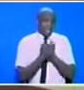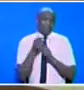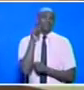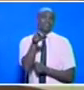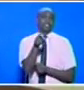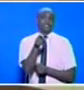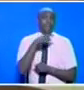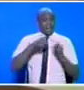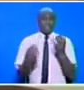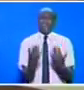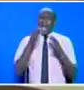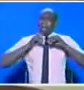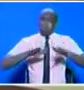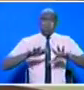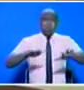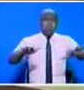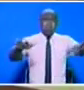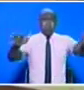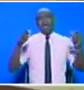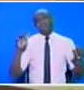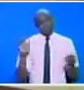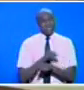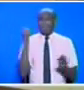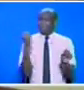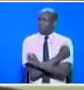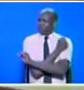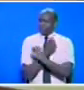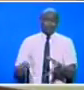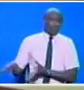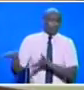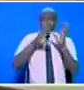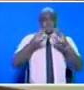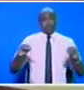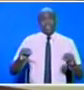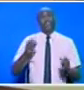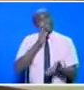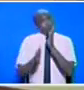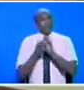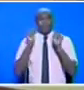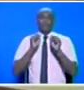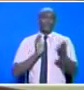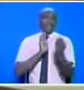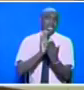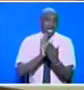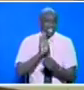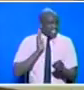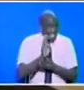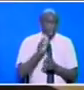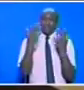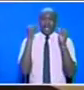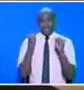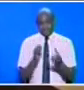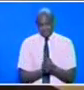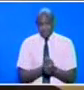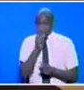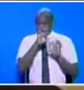hayo, lakini moto ulikuwa umeshashika zaidi, ulikuwa uwezi, kuna kitu kilikuwa kinazosaidia wala hakuna mtu anayeweza kukaribia hapo kwa hiyo area.